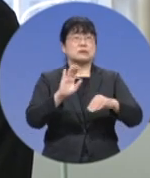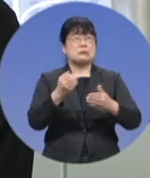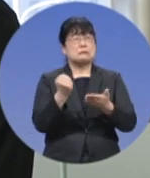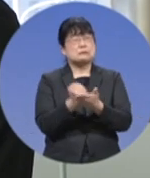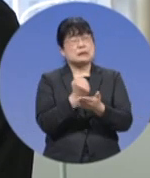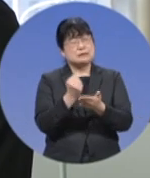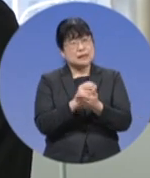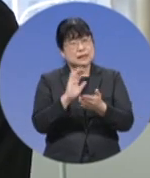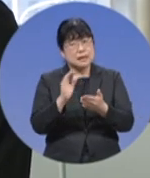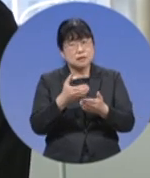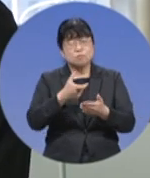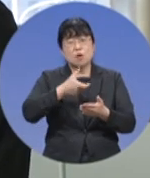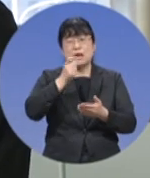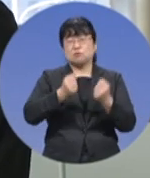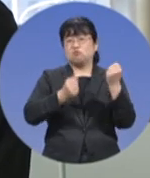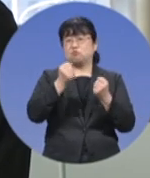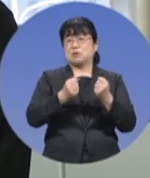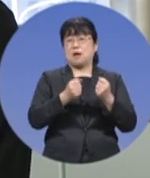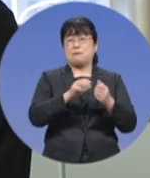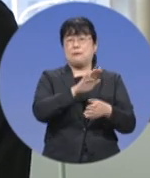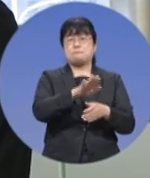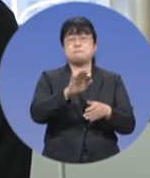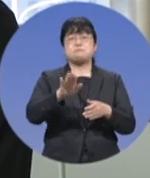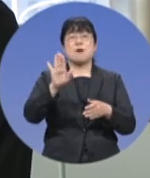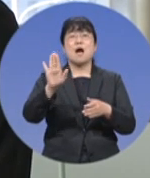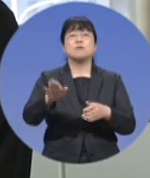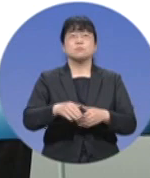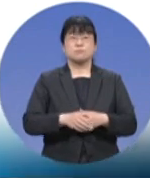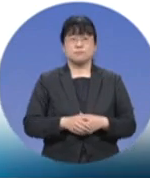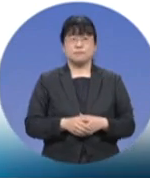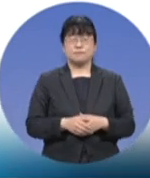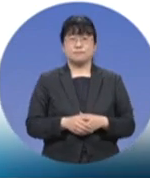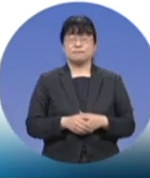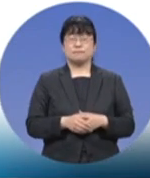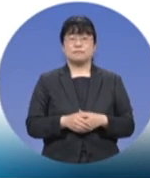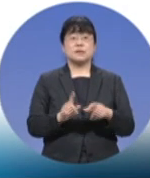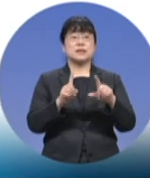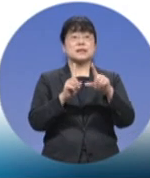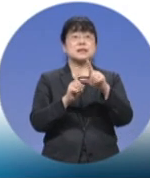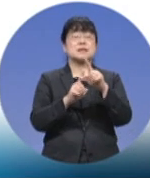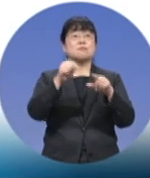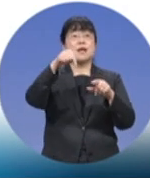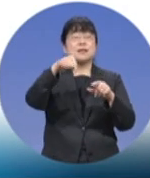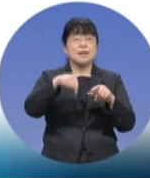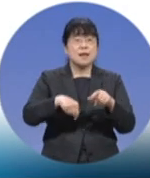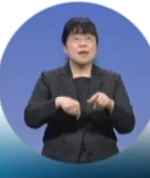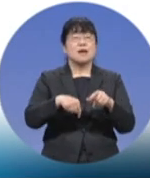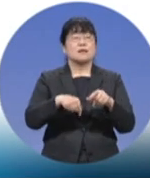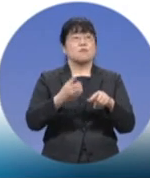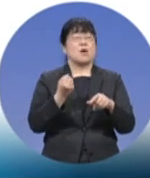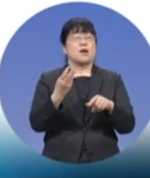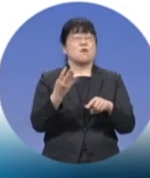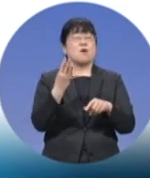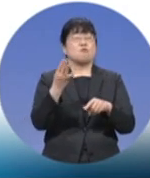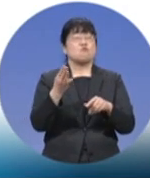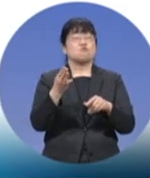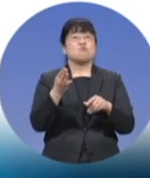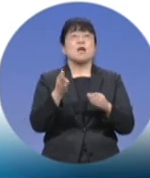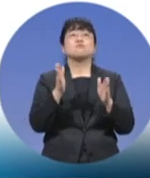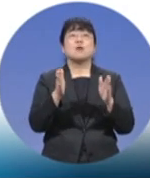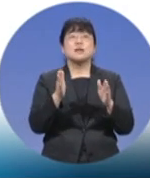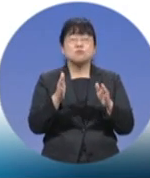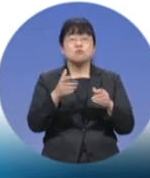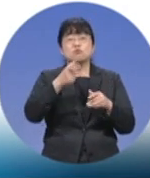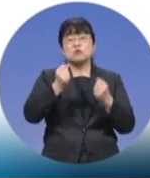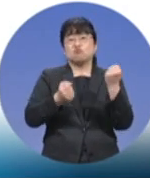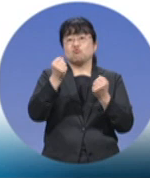念ながら未だに飲酒運転は後を絶ちません。 千葉県内では令和4年中の飲酒運転